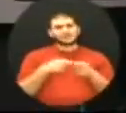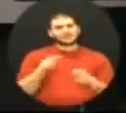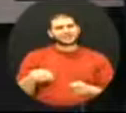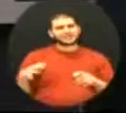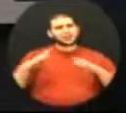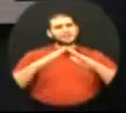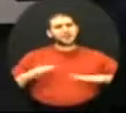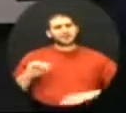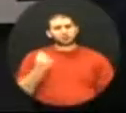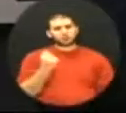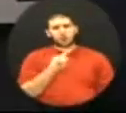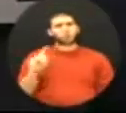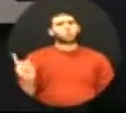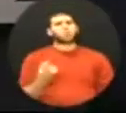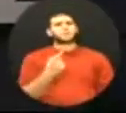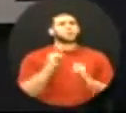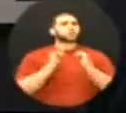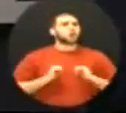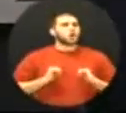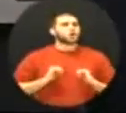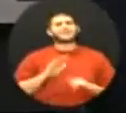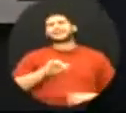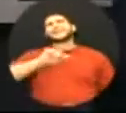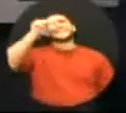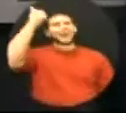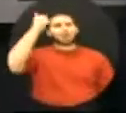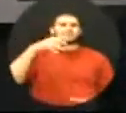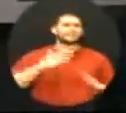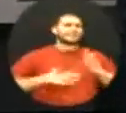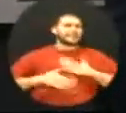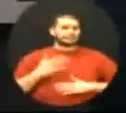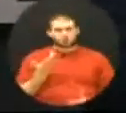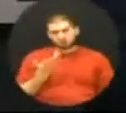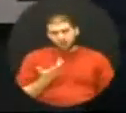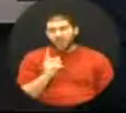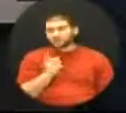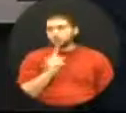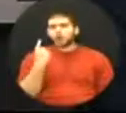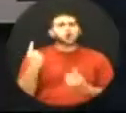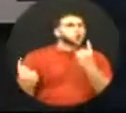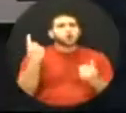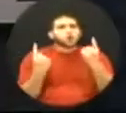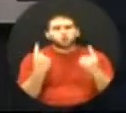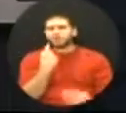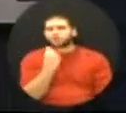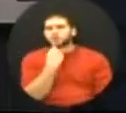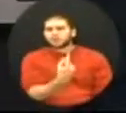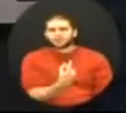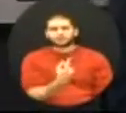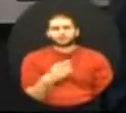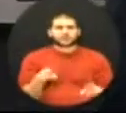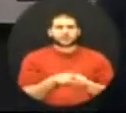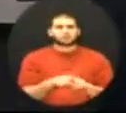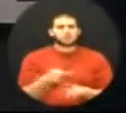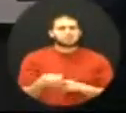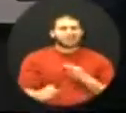במחנה הציוני, שלא כולן נוחות לנו ואידיאליות ונעימות וכיפיות והכל. אבל לא כל אמירה היא, נקרא לזה,